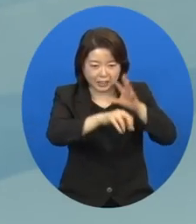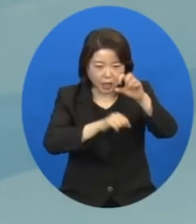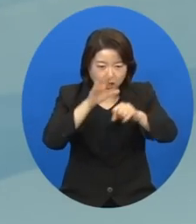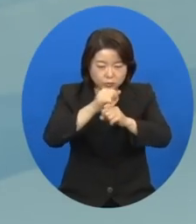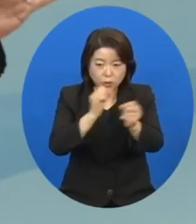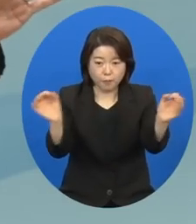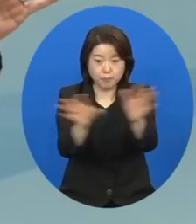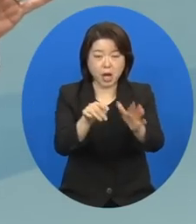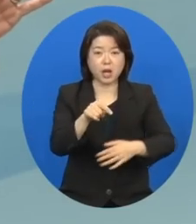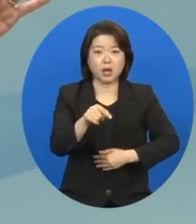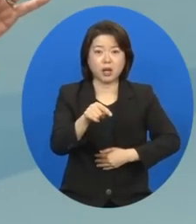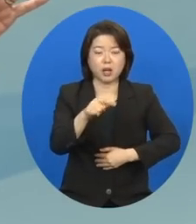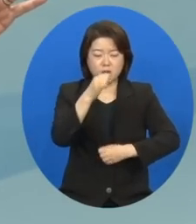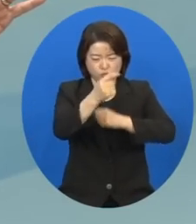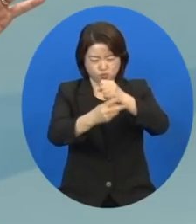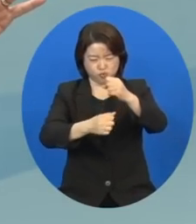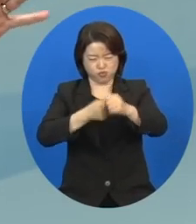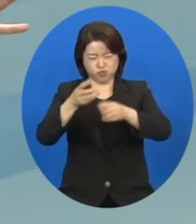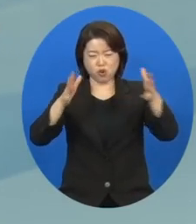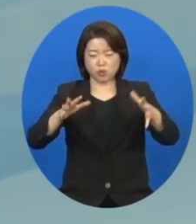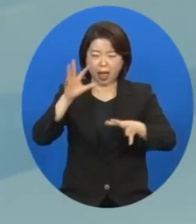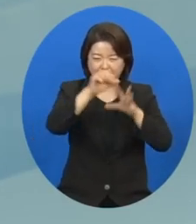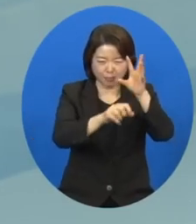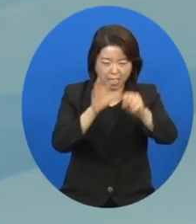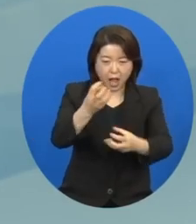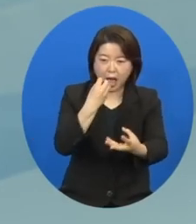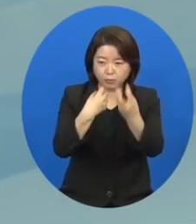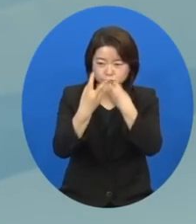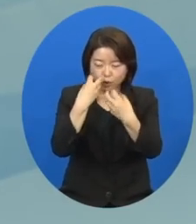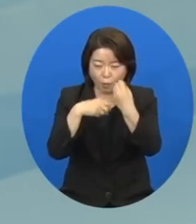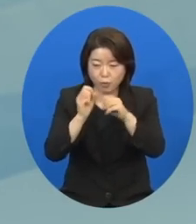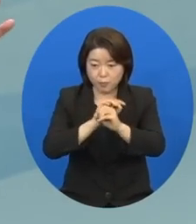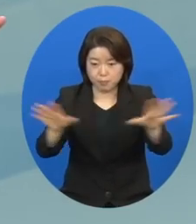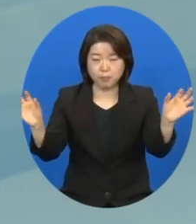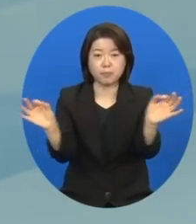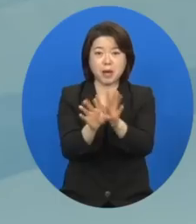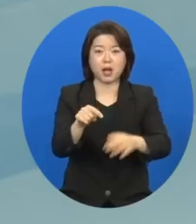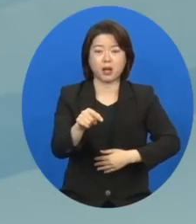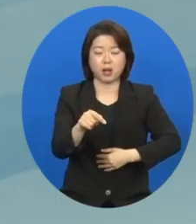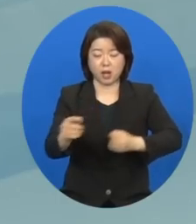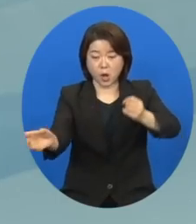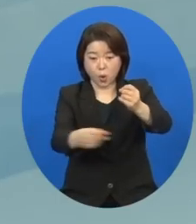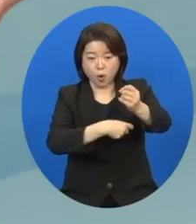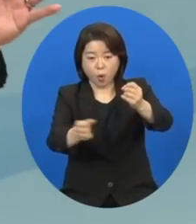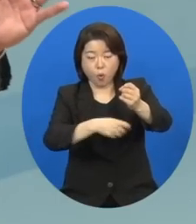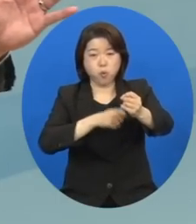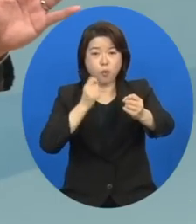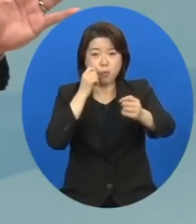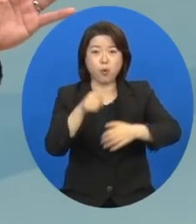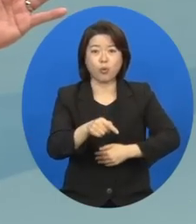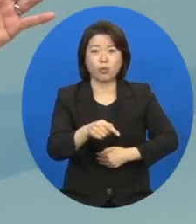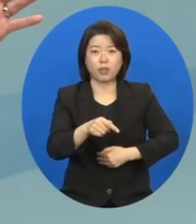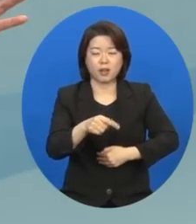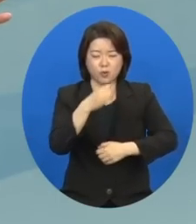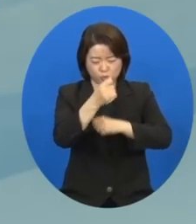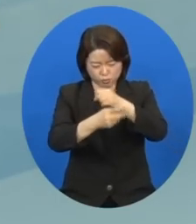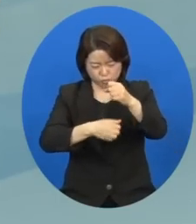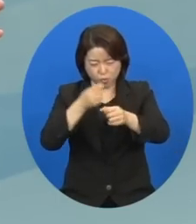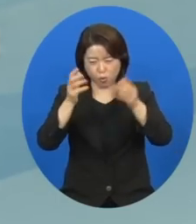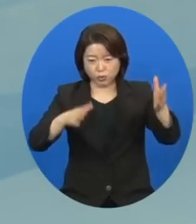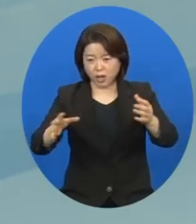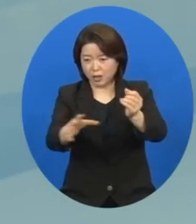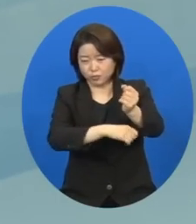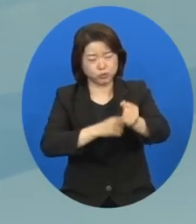아니고요 수년을 어떠한 곡식도 추수를 할 수가 없었던 그 수많은 세월들이 있었습니다.